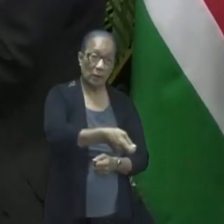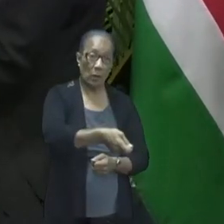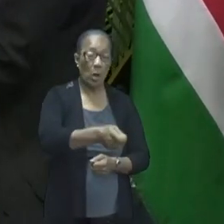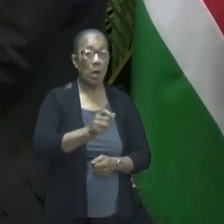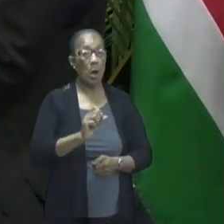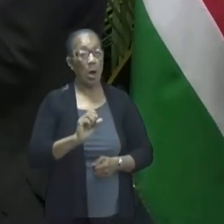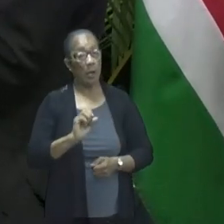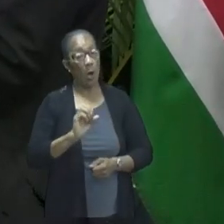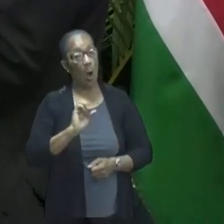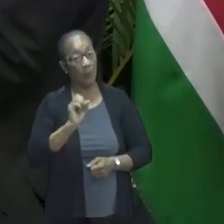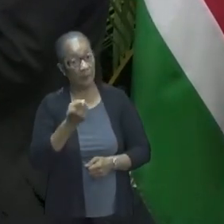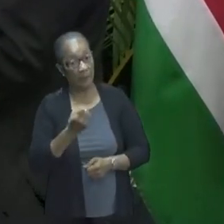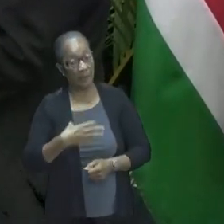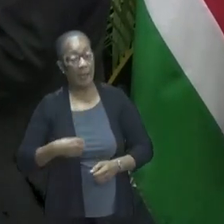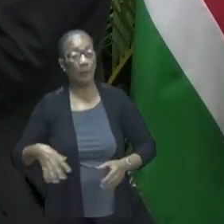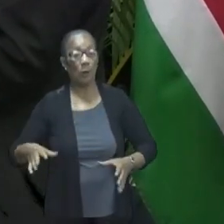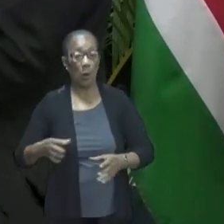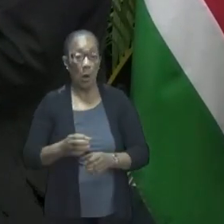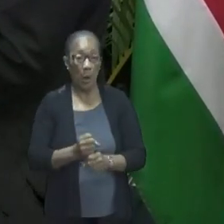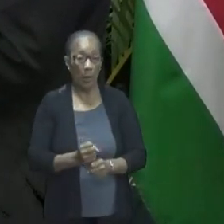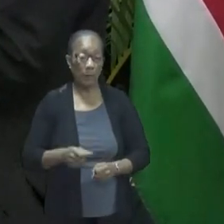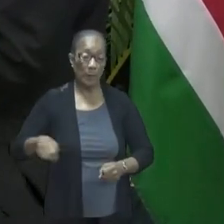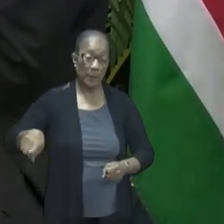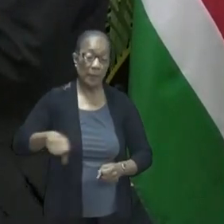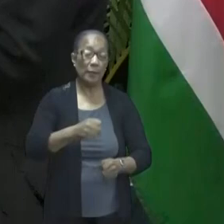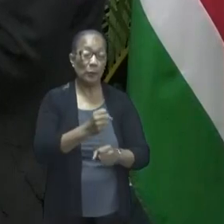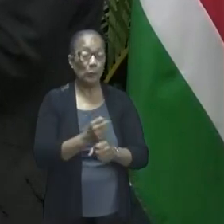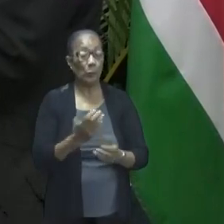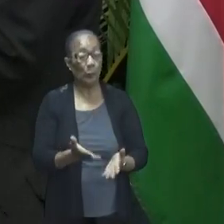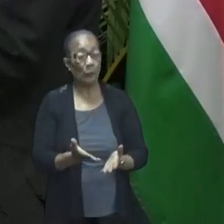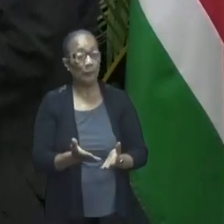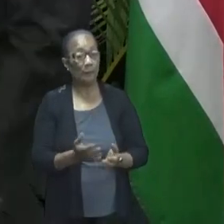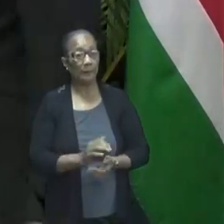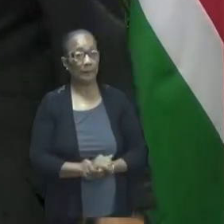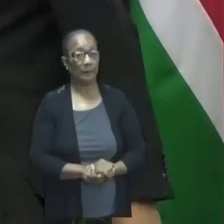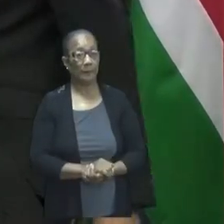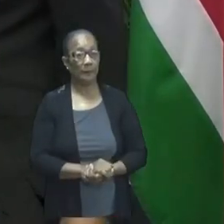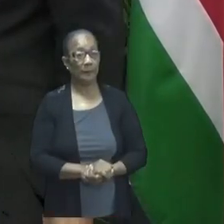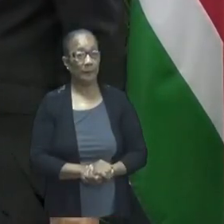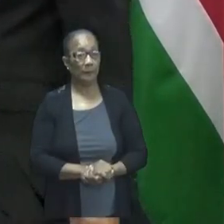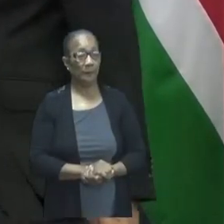van u en uw beste team uitzoeken